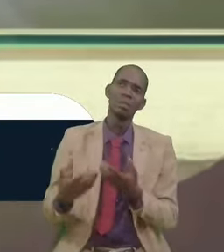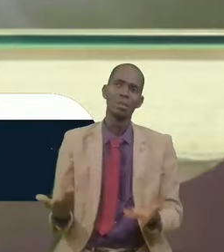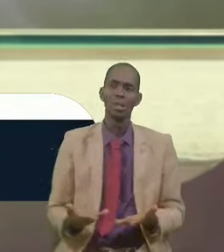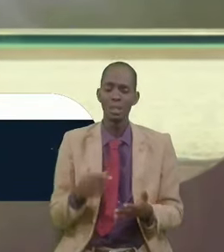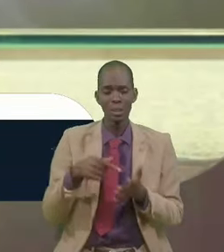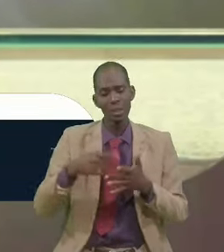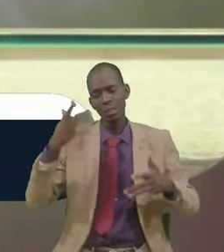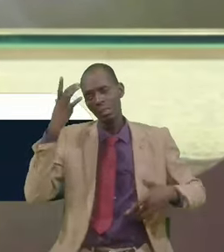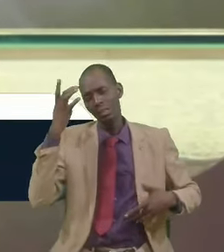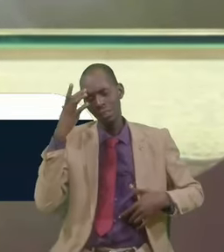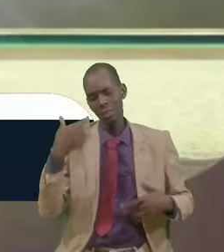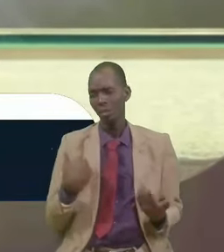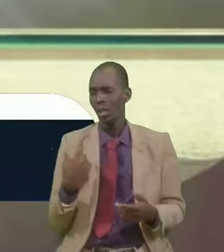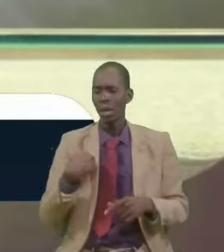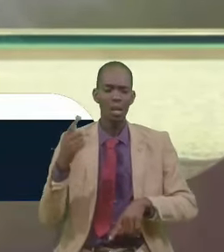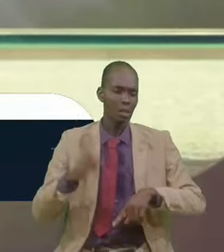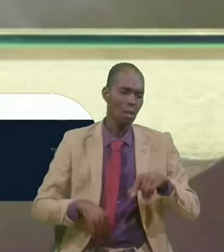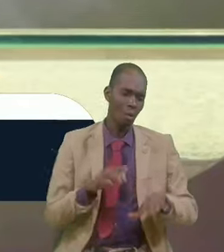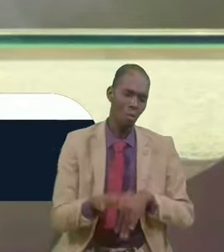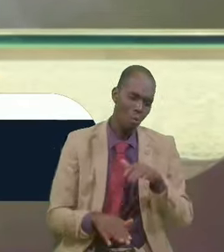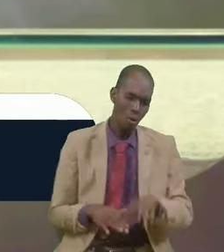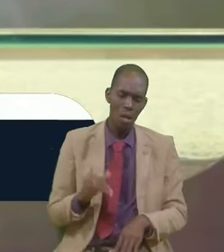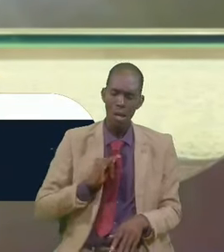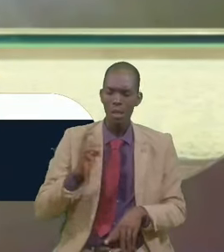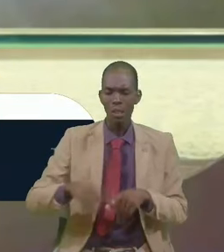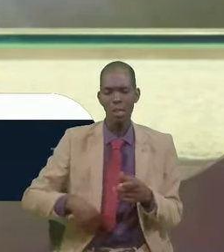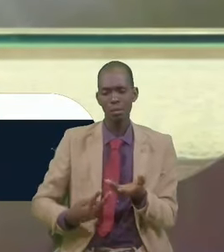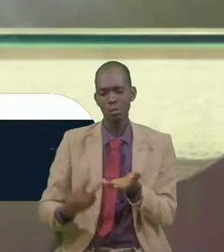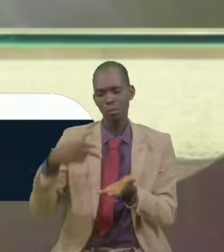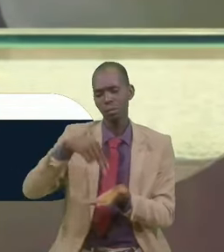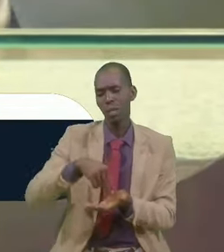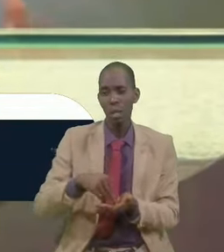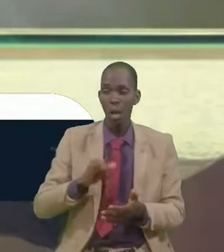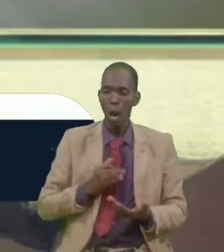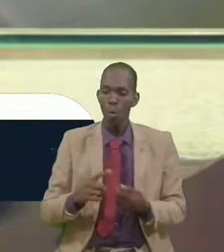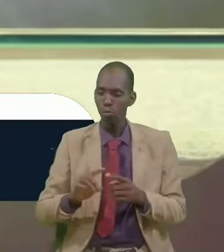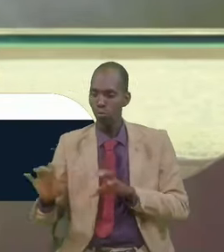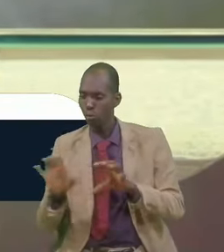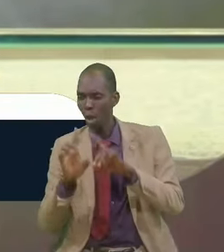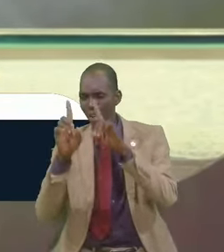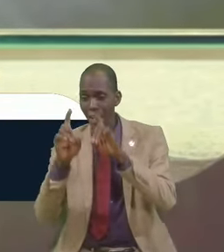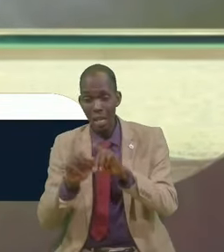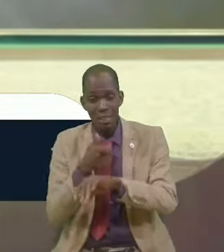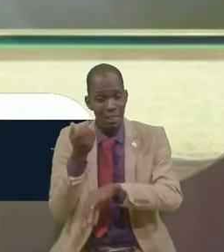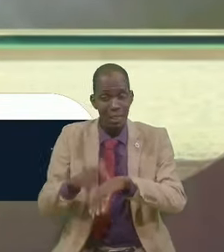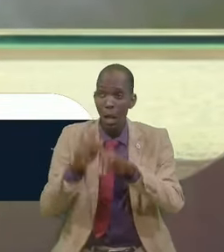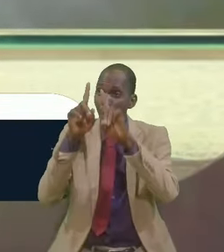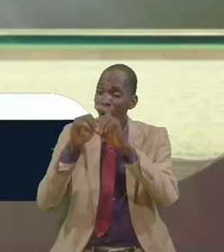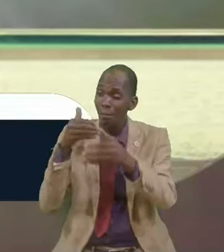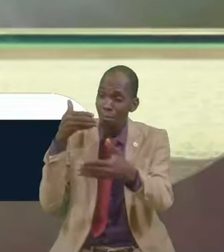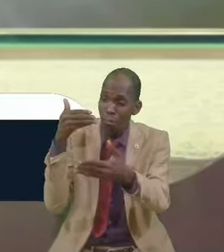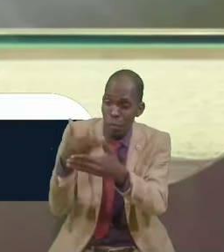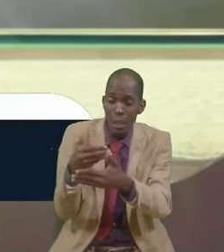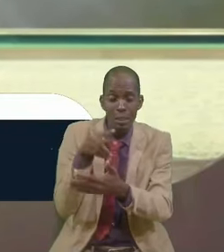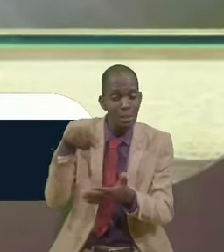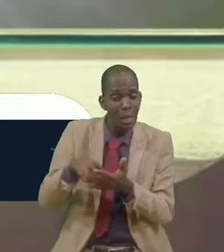maladie. Je ne peux pas me déplacer. Je ne peux pas me lever. Je vais aller passer mon examen. Chaque fois que